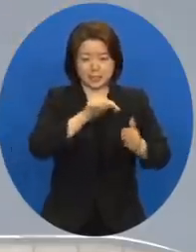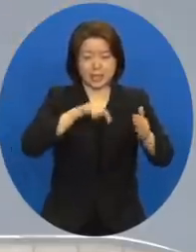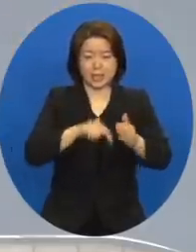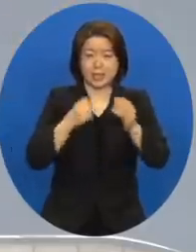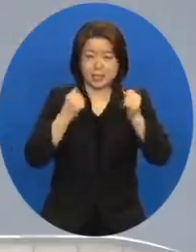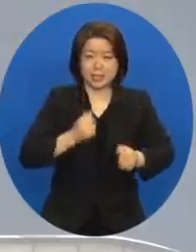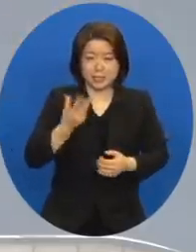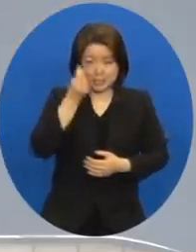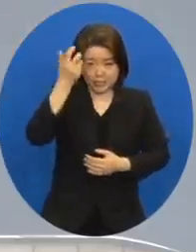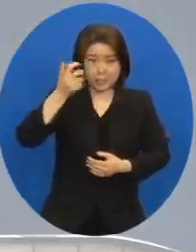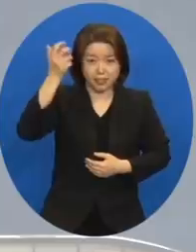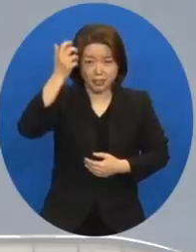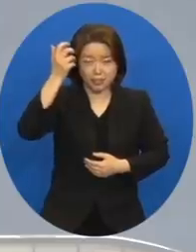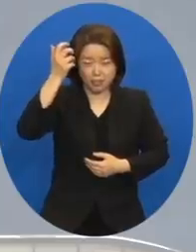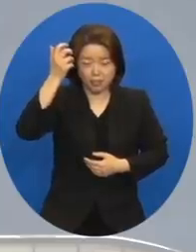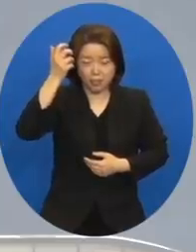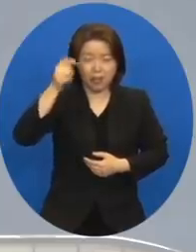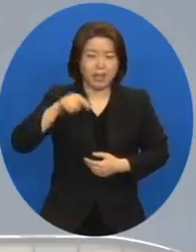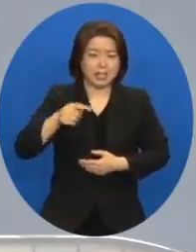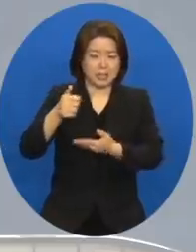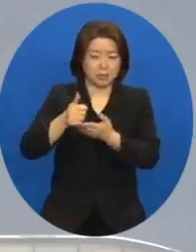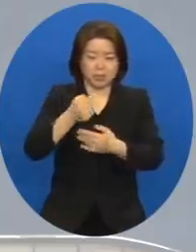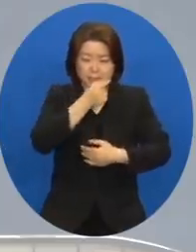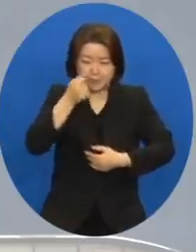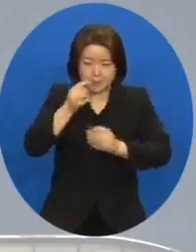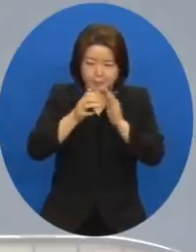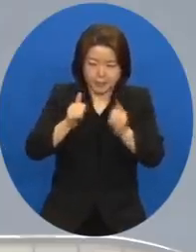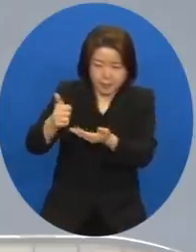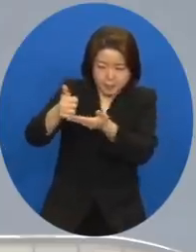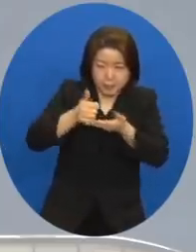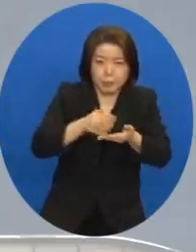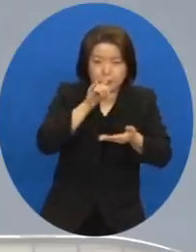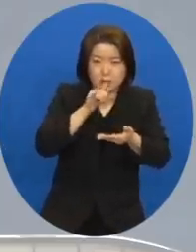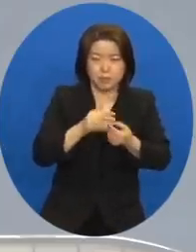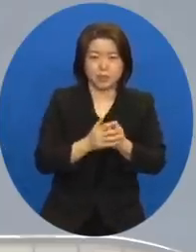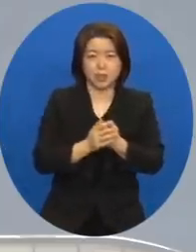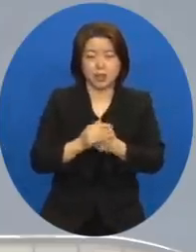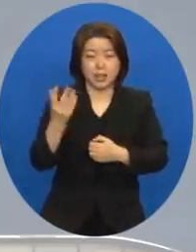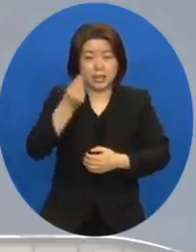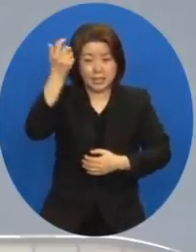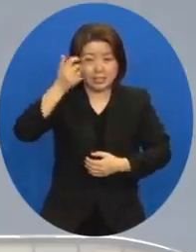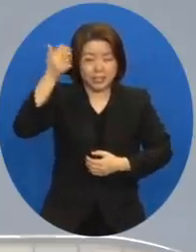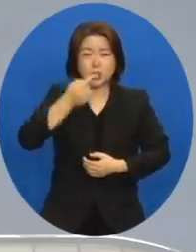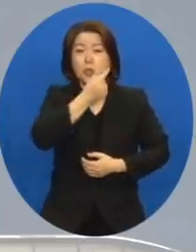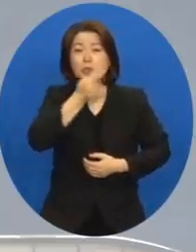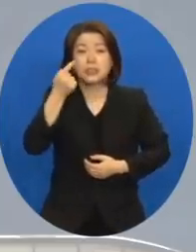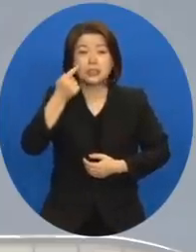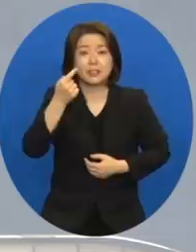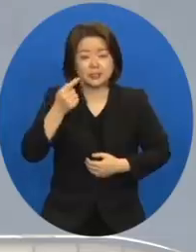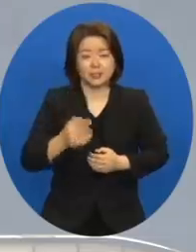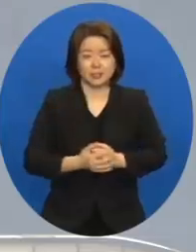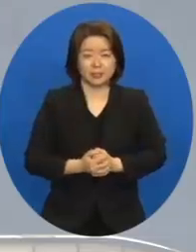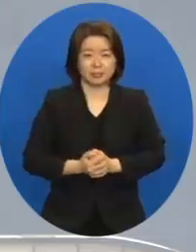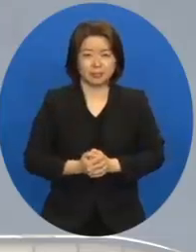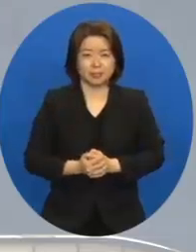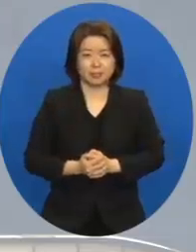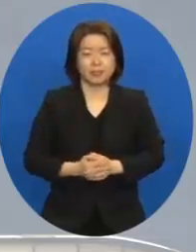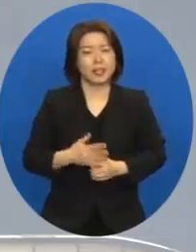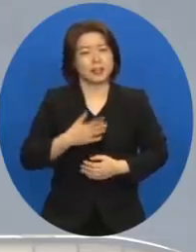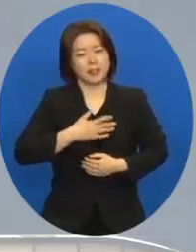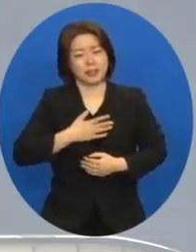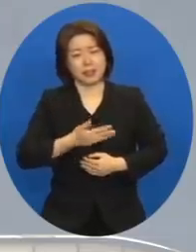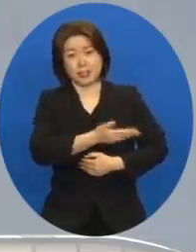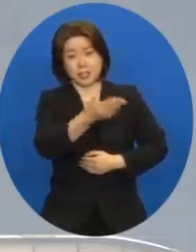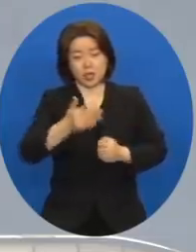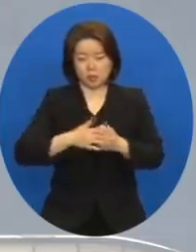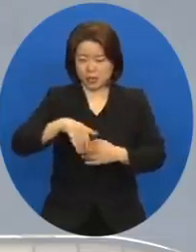성령 그분을 증인으로 삼습니다 성령이 증 증 인 이십니다 내가 여러분에게